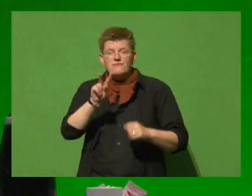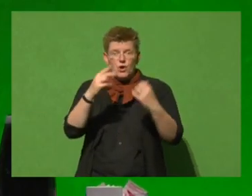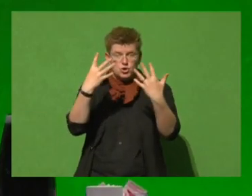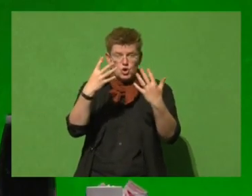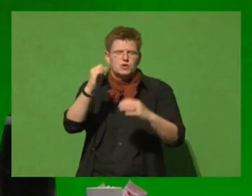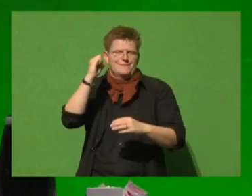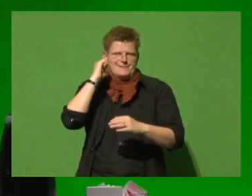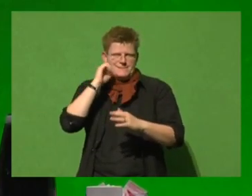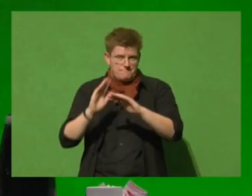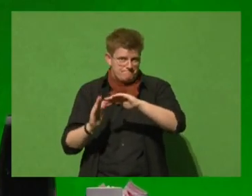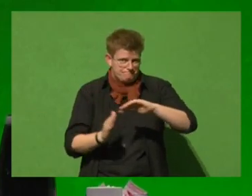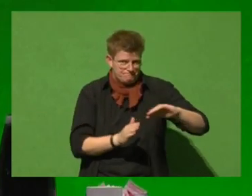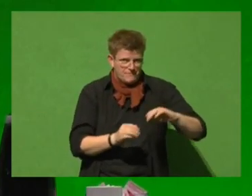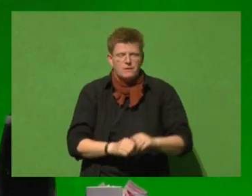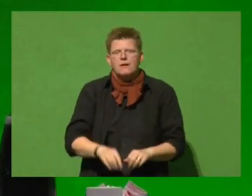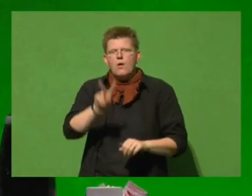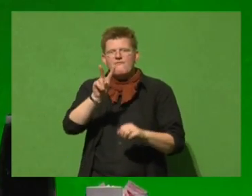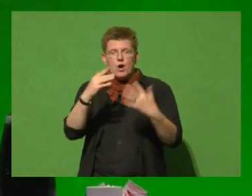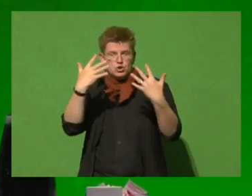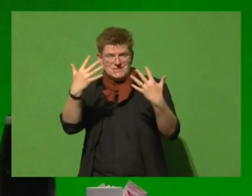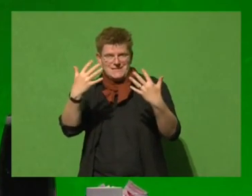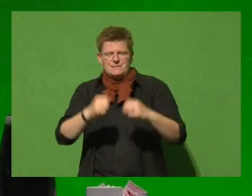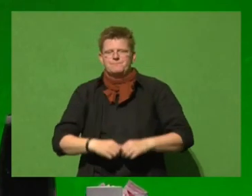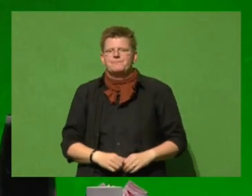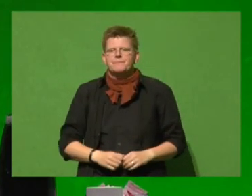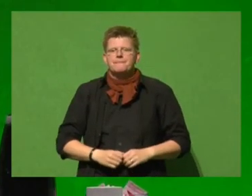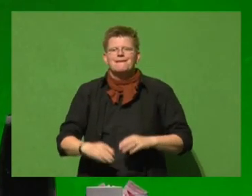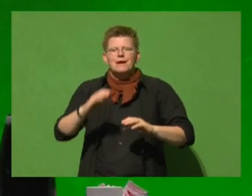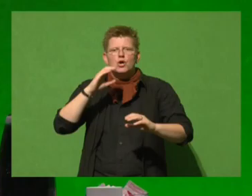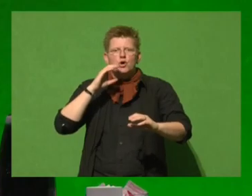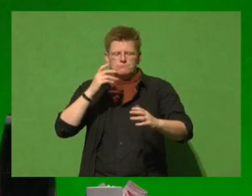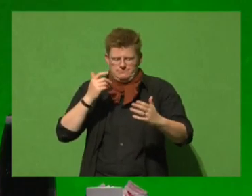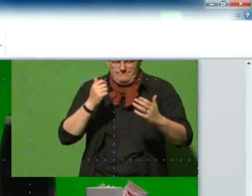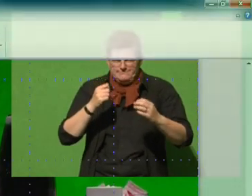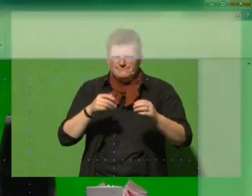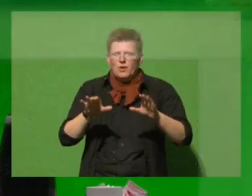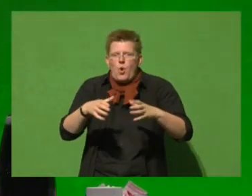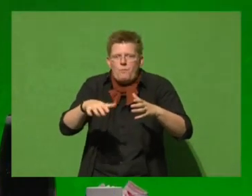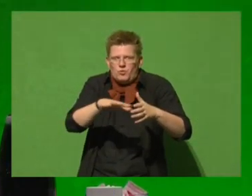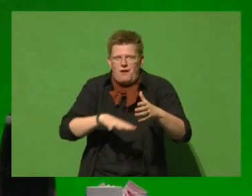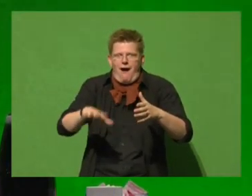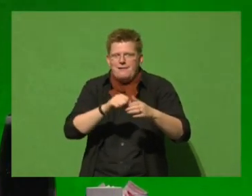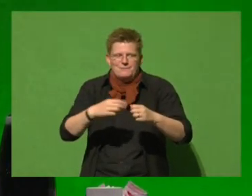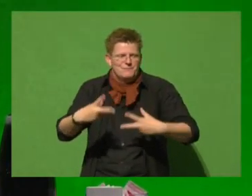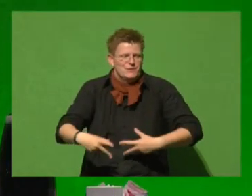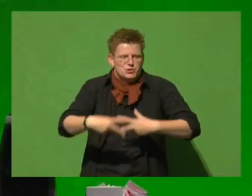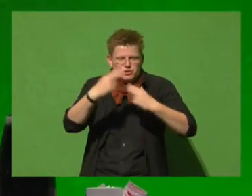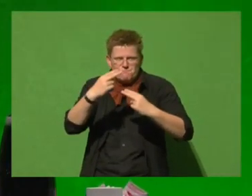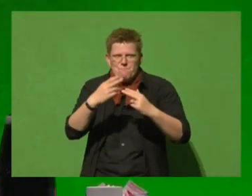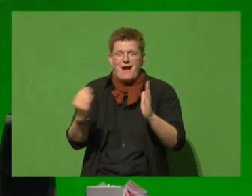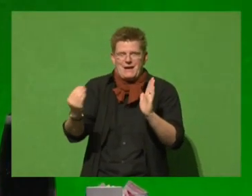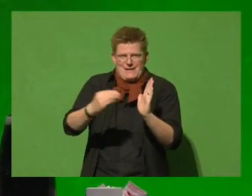Kommen wir zu V10. Fahrplan in Sachen kommunale Sperrklausel bzw. kommunale Demokratiestärken vom Kreisverband